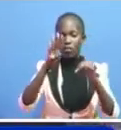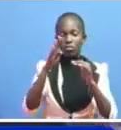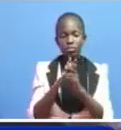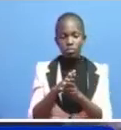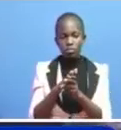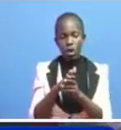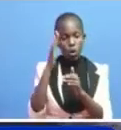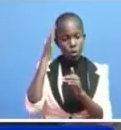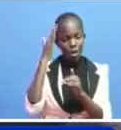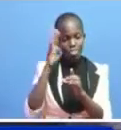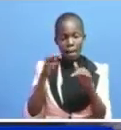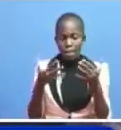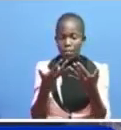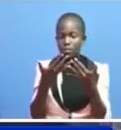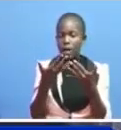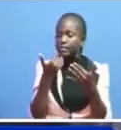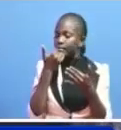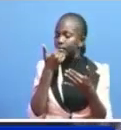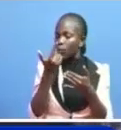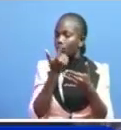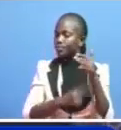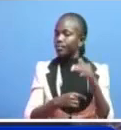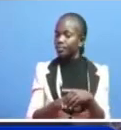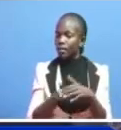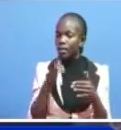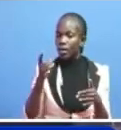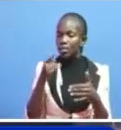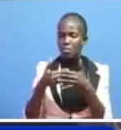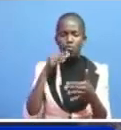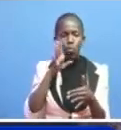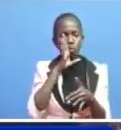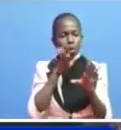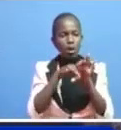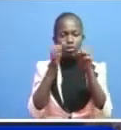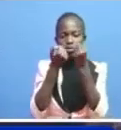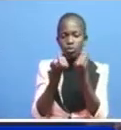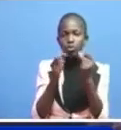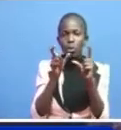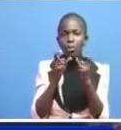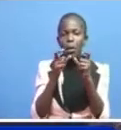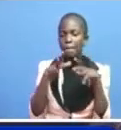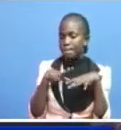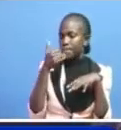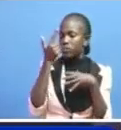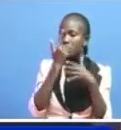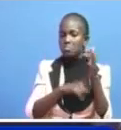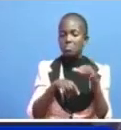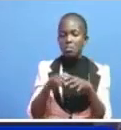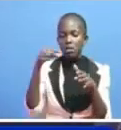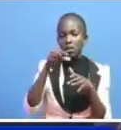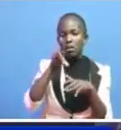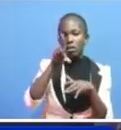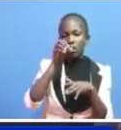tumanyondo kuilie. Kila tu uwetanika na paa, pana inovumi katika social media. Andu mayansi ya kuigilafsi